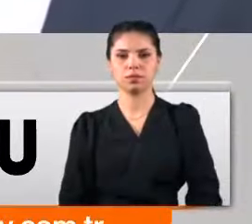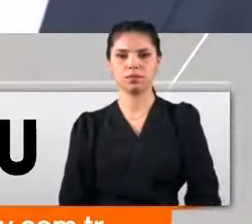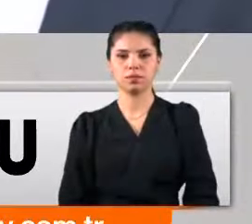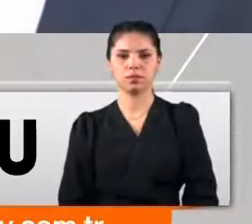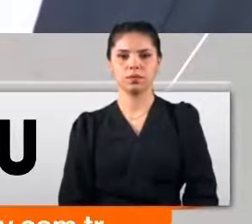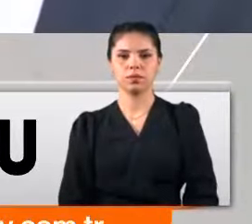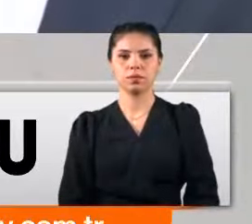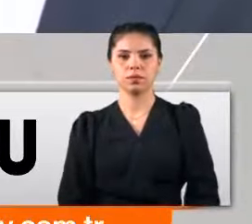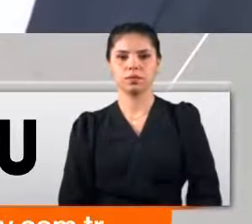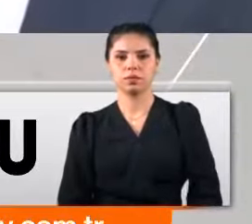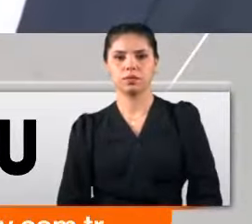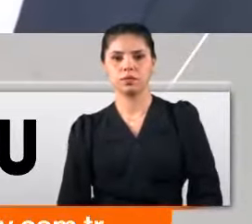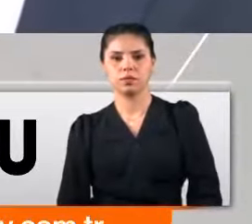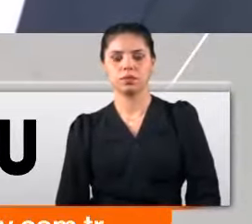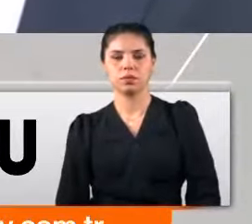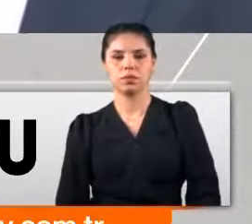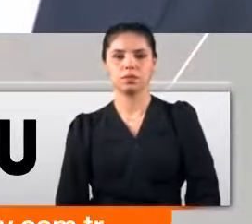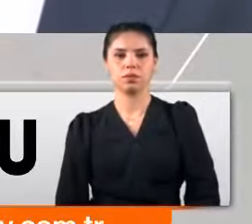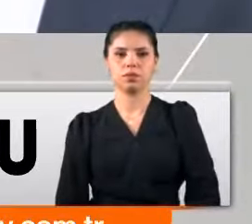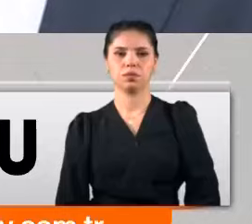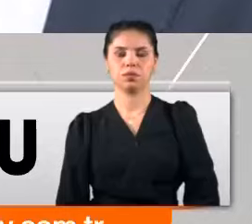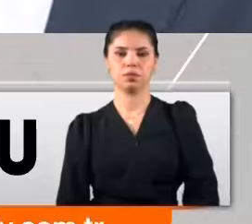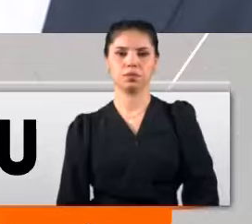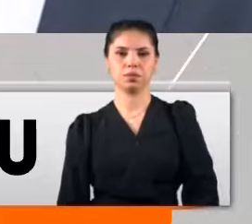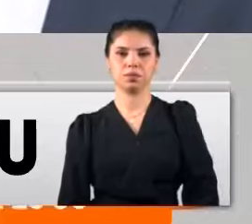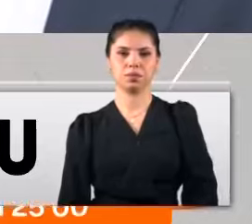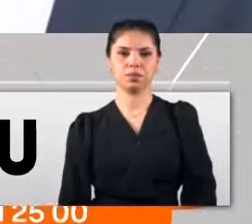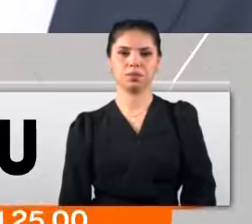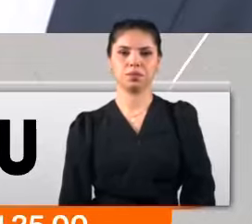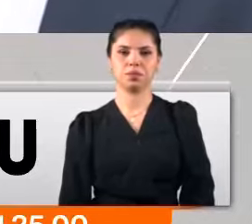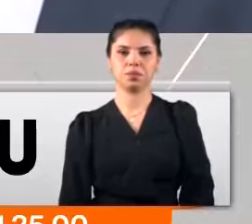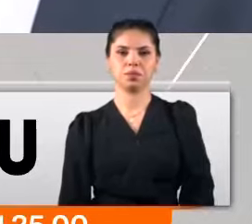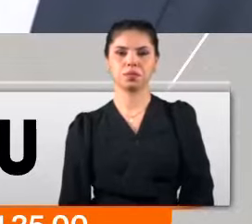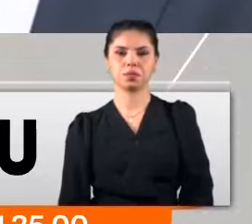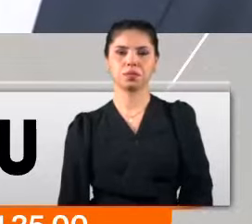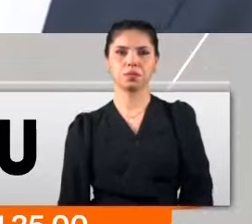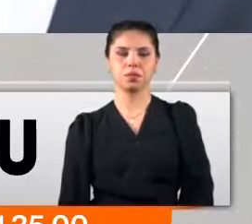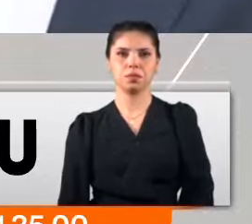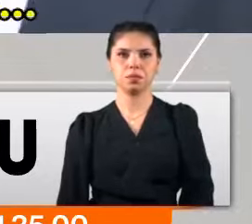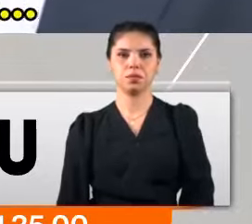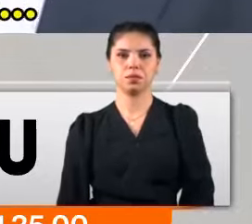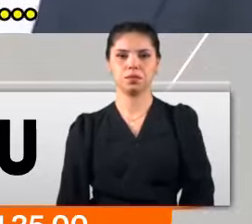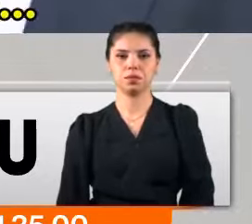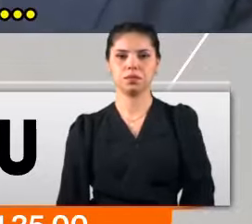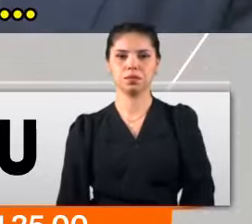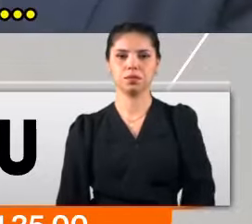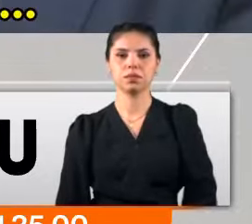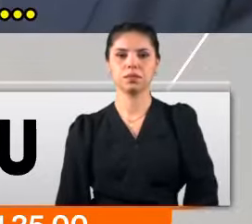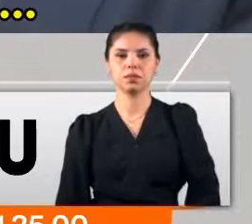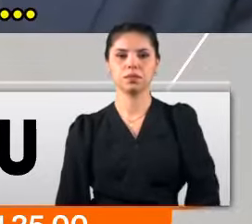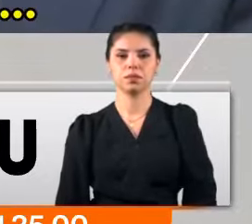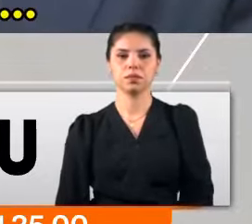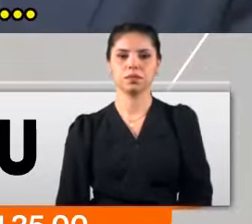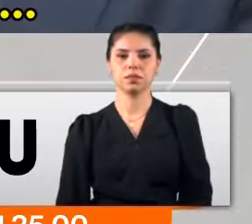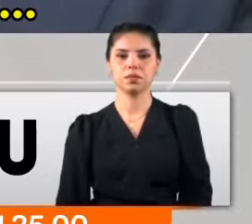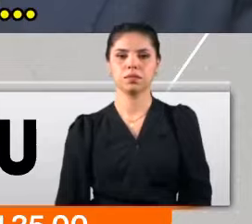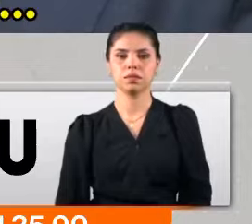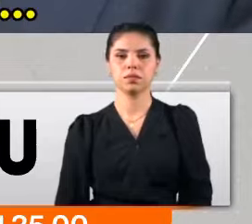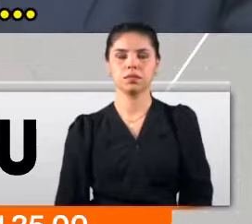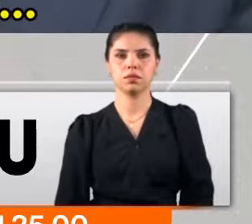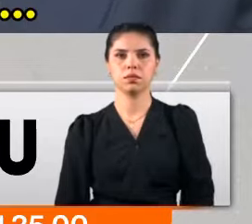ödemelerde ödeme tarihinden hesap kesim tarihine kadar faiz yansıtıyorlar. Ayrıca son zamanlarda gelen